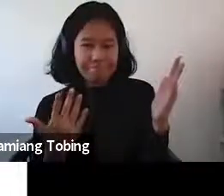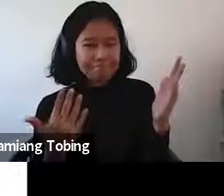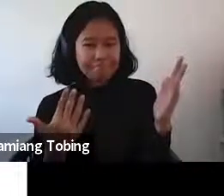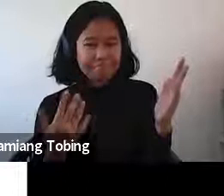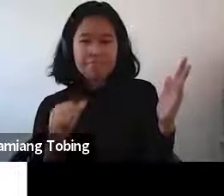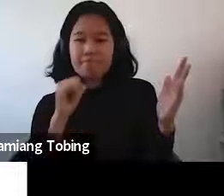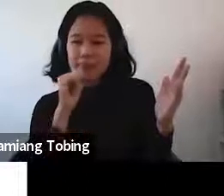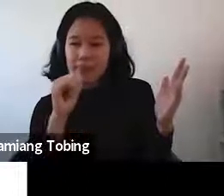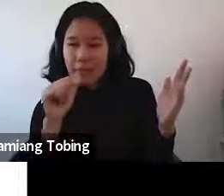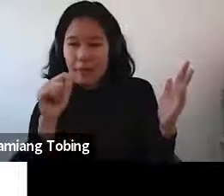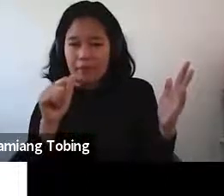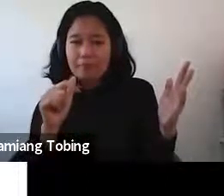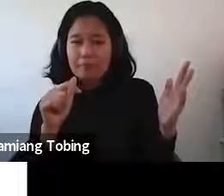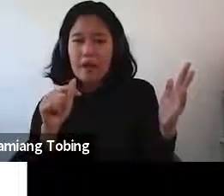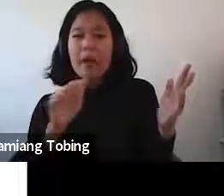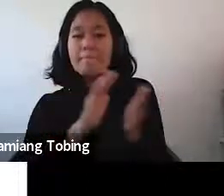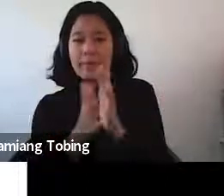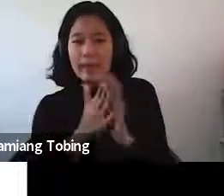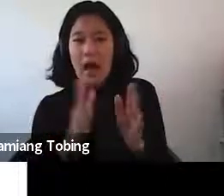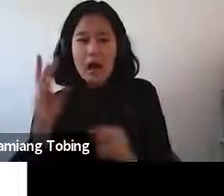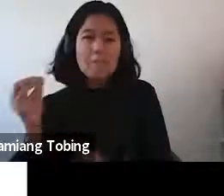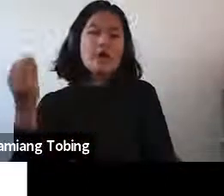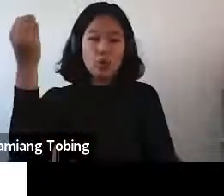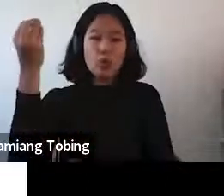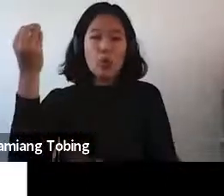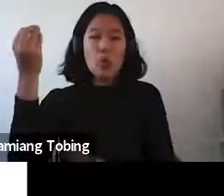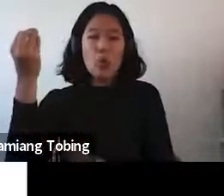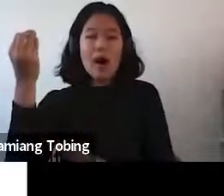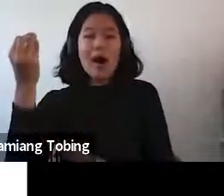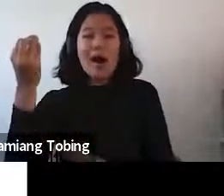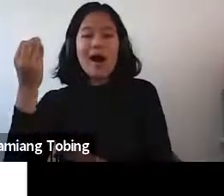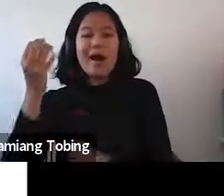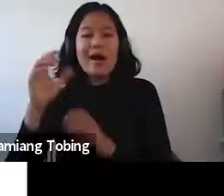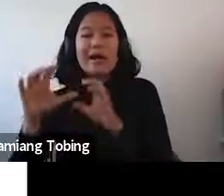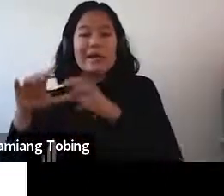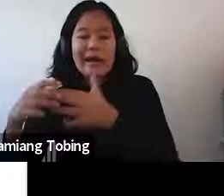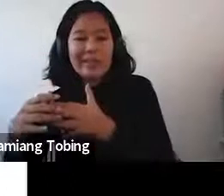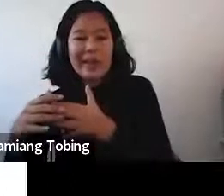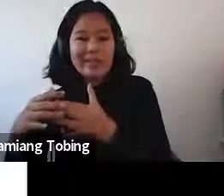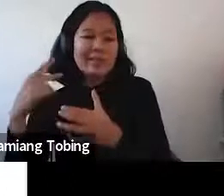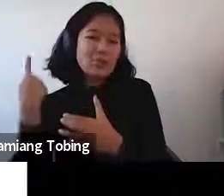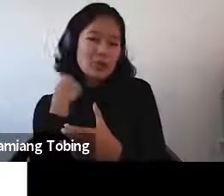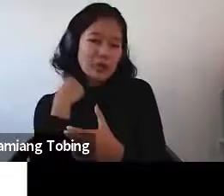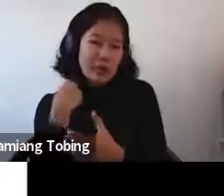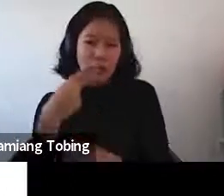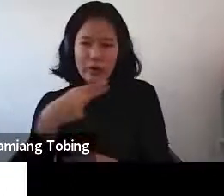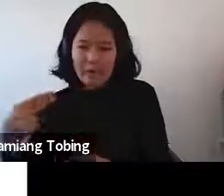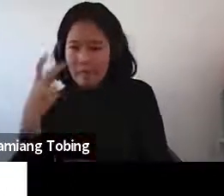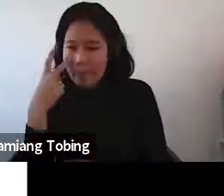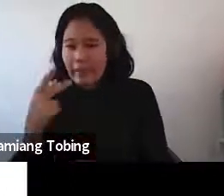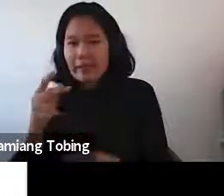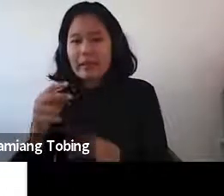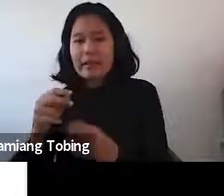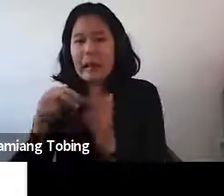siapa saja ya yang pernah menjadi ketua Ikatan Dokter Indonesia, gendernya apa, dan saya juga tidak bisa menemukan